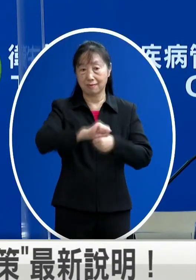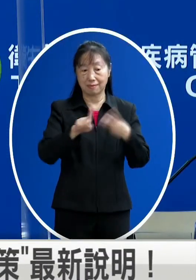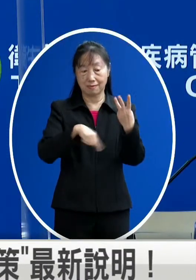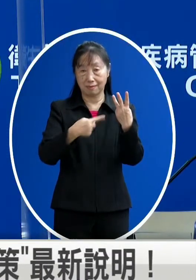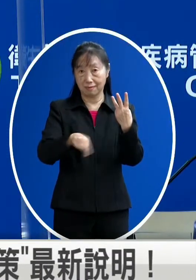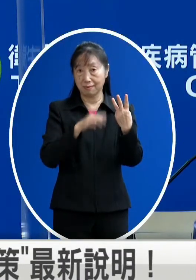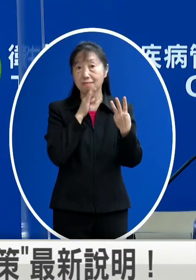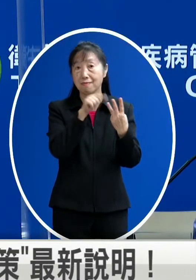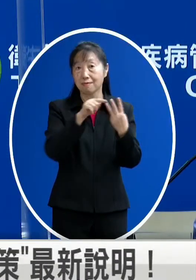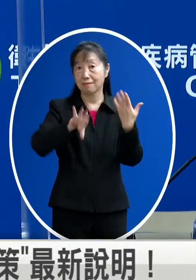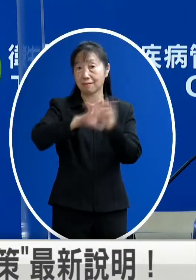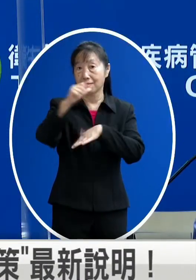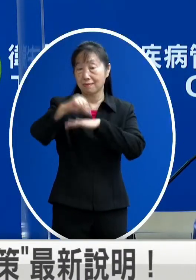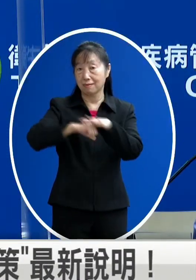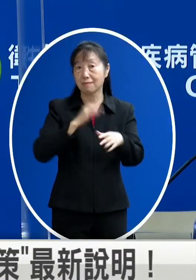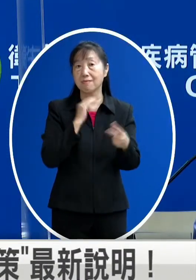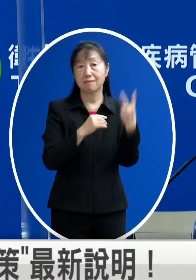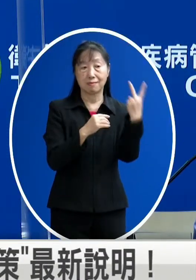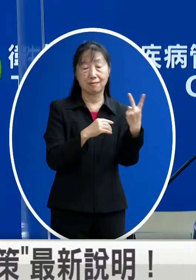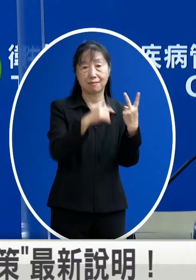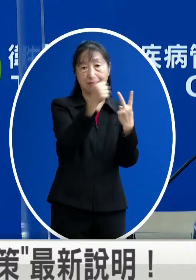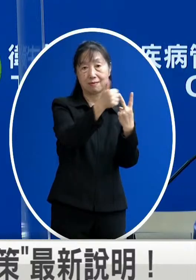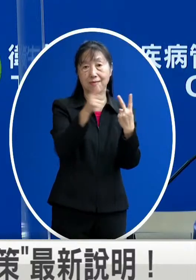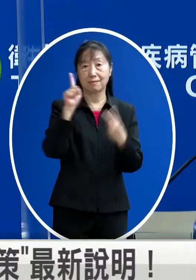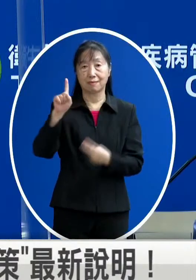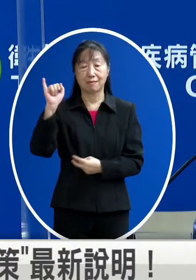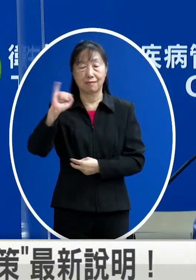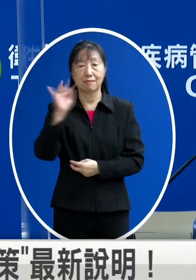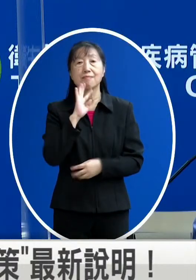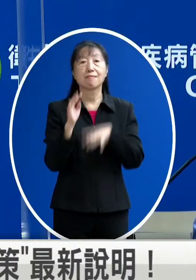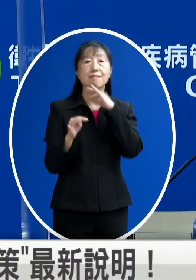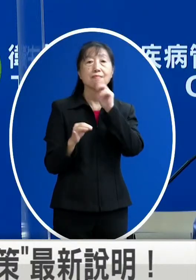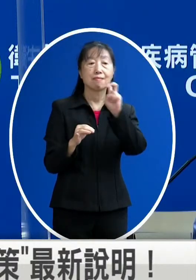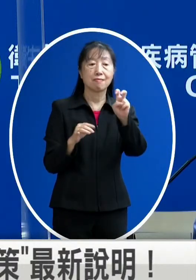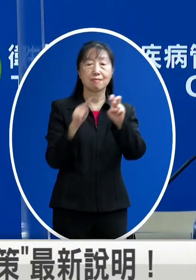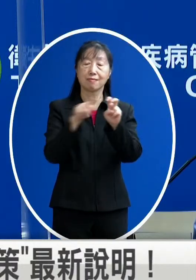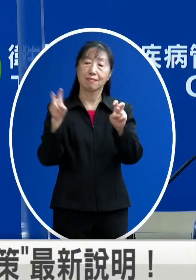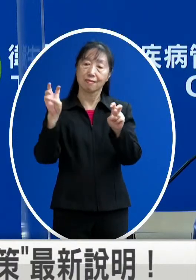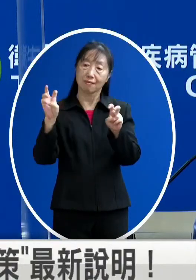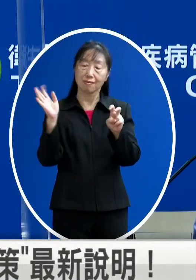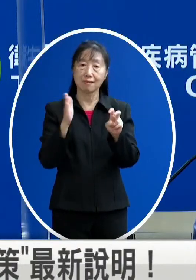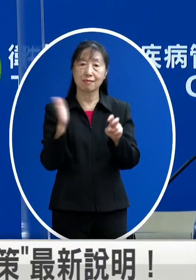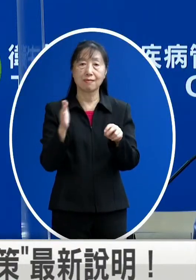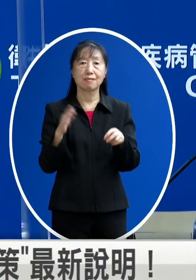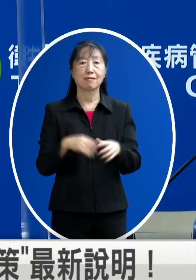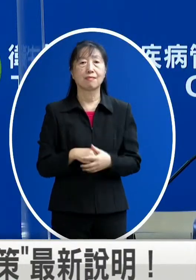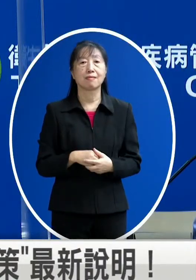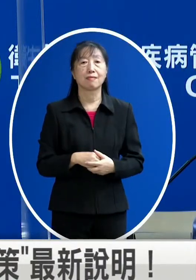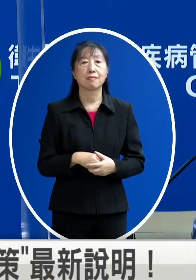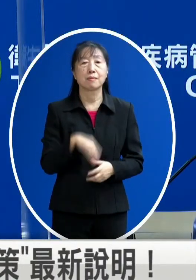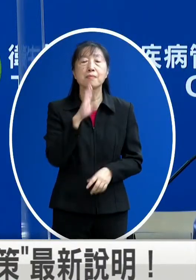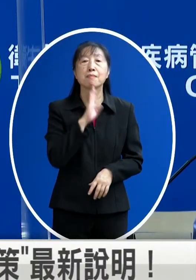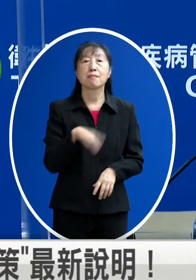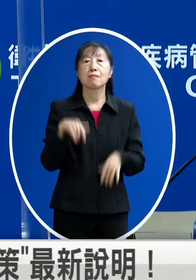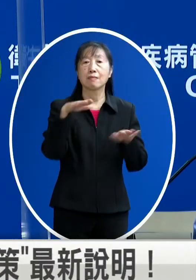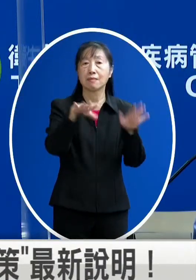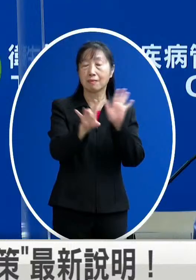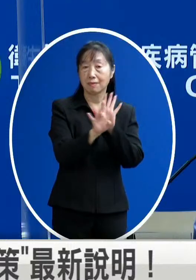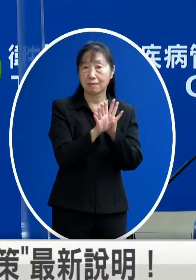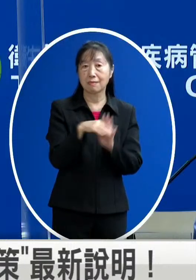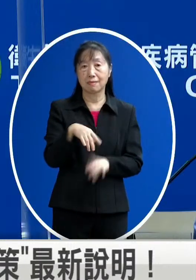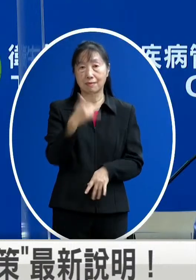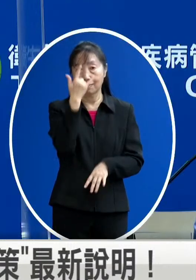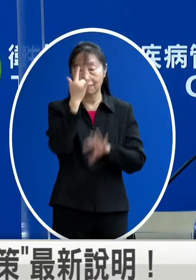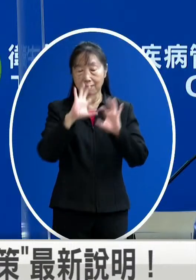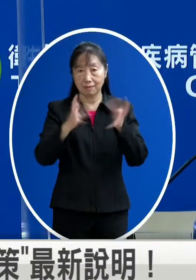例境外的移入两男一女，那20多岁到30多岁，好，那从波兰、德国、